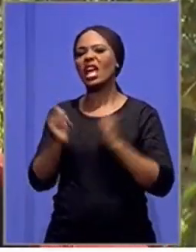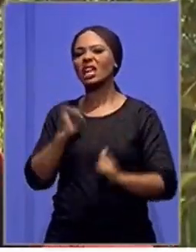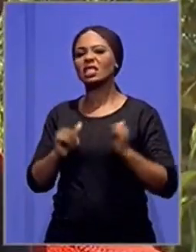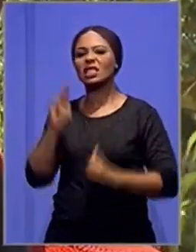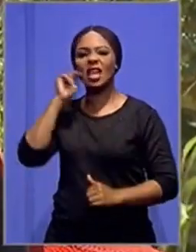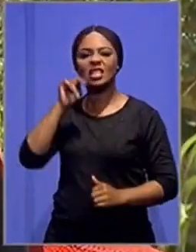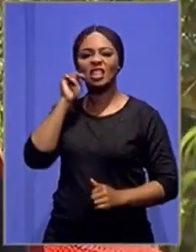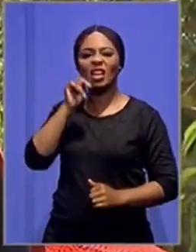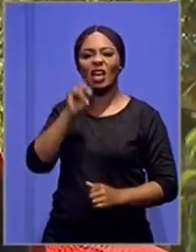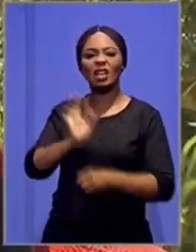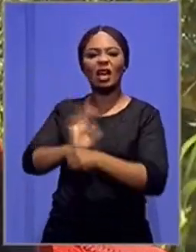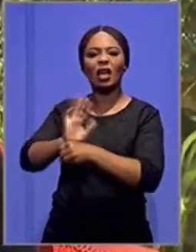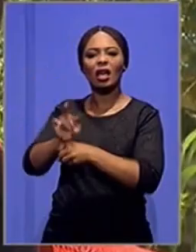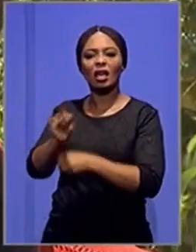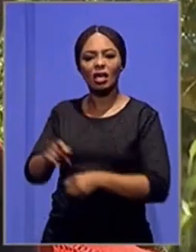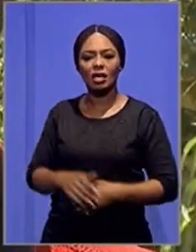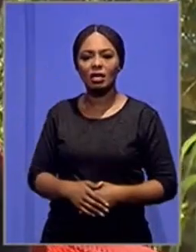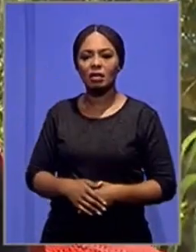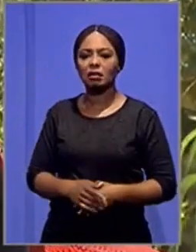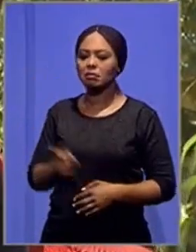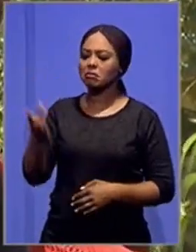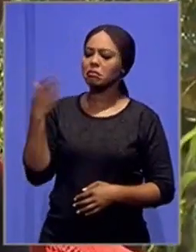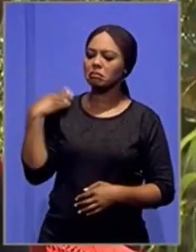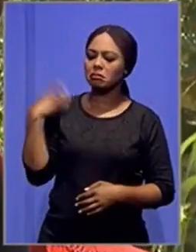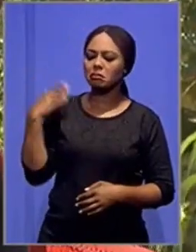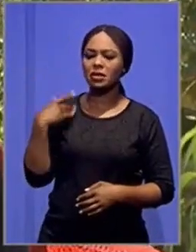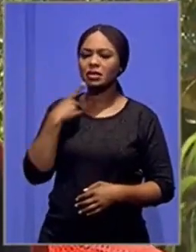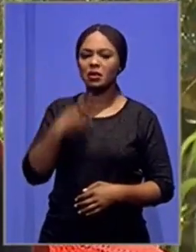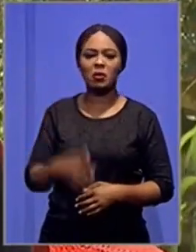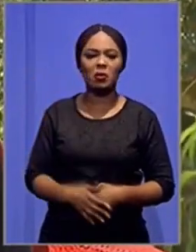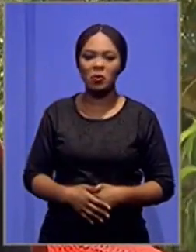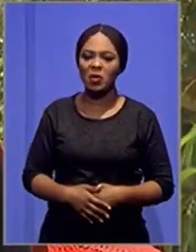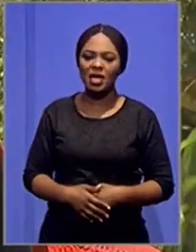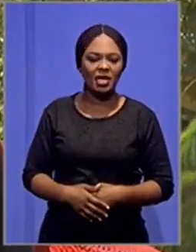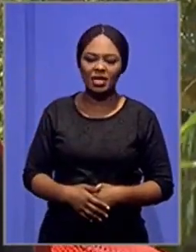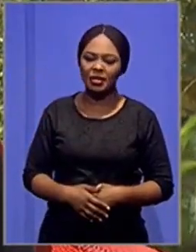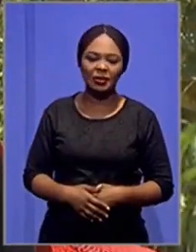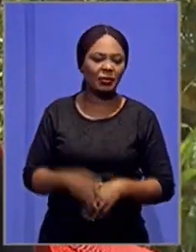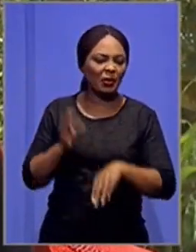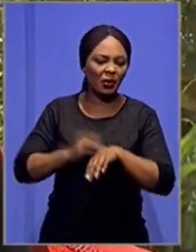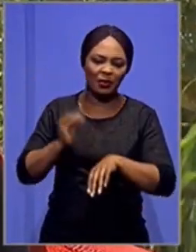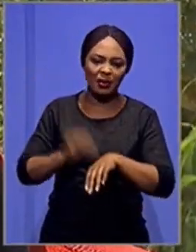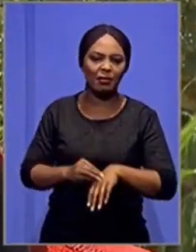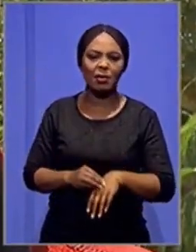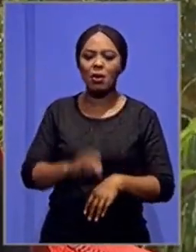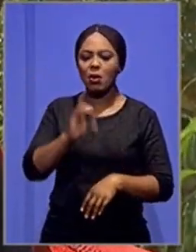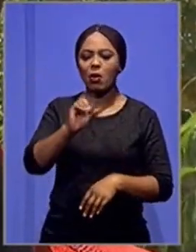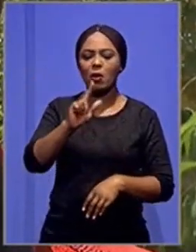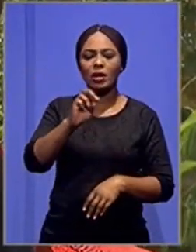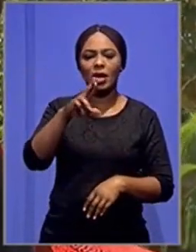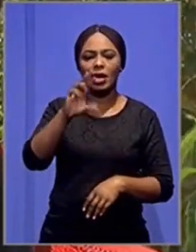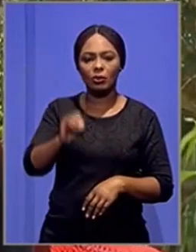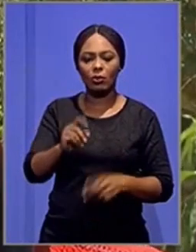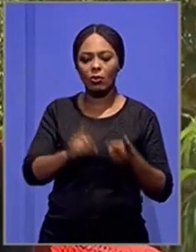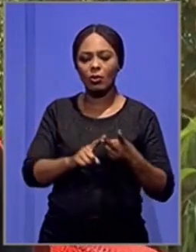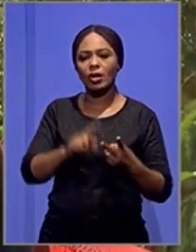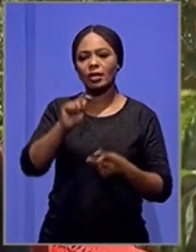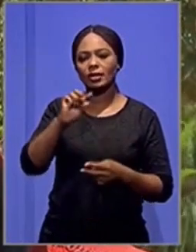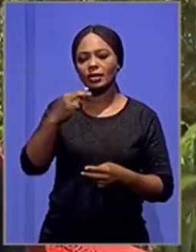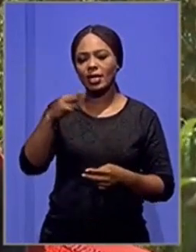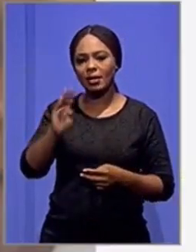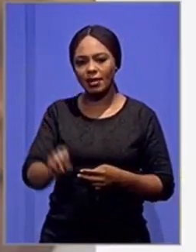tabogile a ntha re matsela go thata ka re go thata eng a ntha re o lerato le Thebe ba tlhokafetse